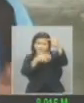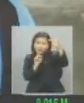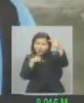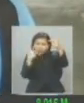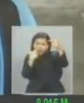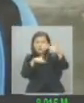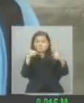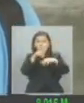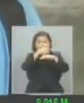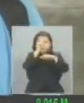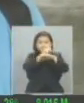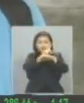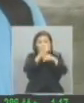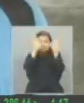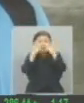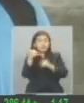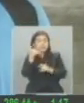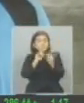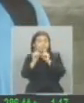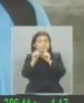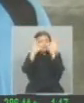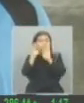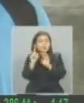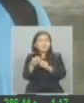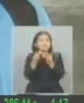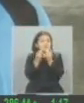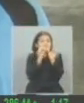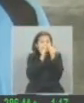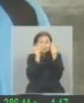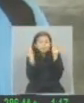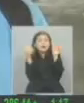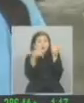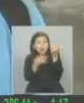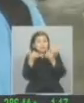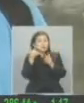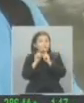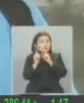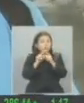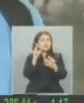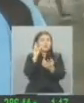ประธานแฟนคลับเนี่ยครับแล้วก็จะไปติดต่อกับเขาก็จะมีเบอร์ทิ้งไว้ให้อย่างเงี้ยครับแต่ละครั้ง